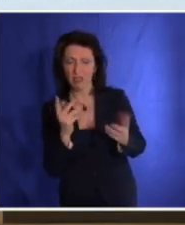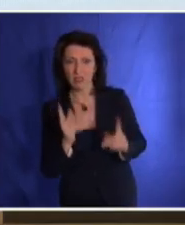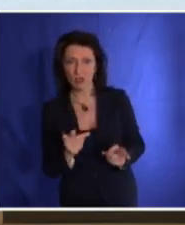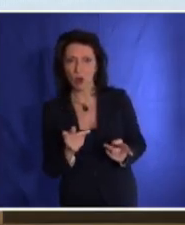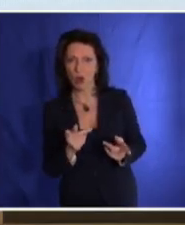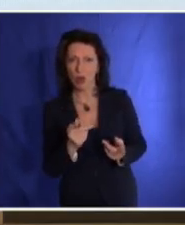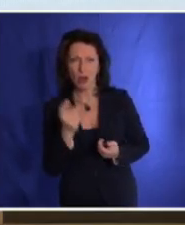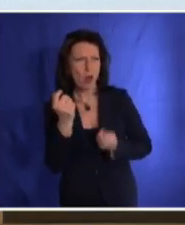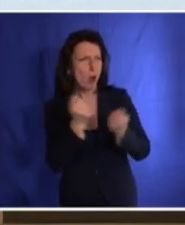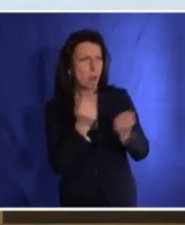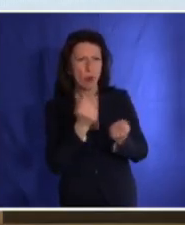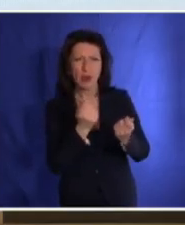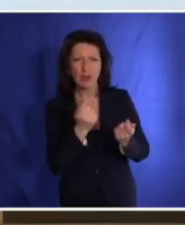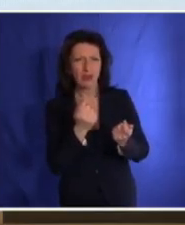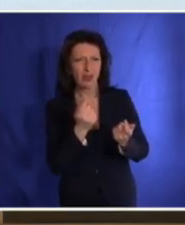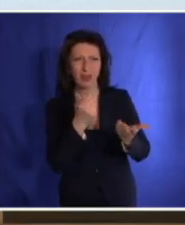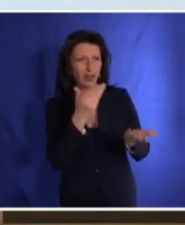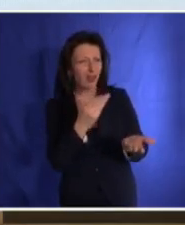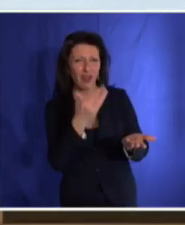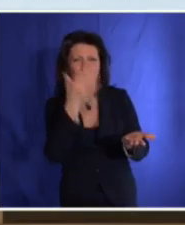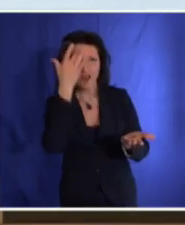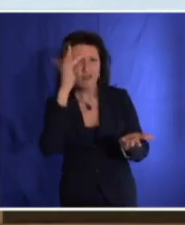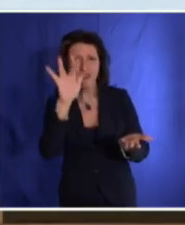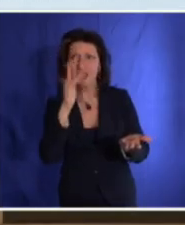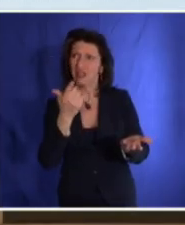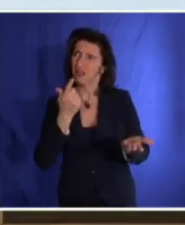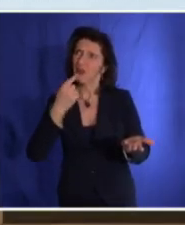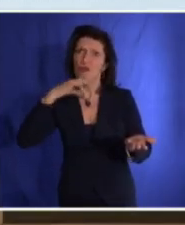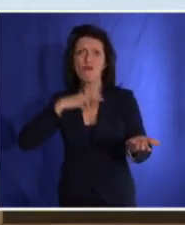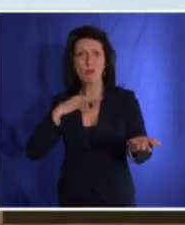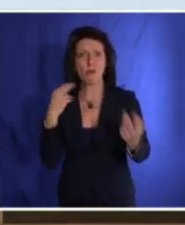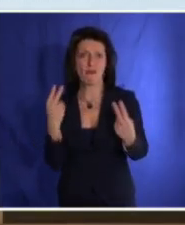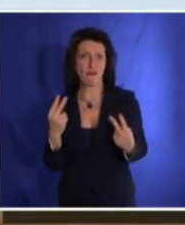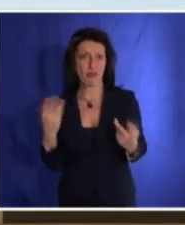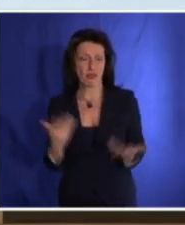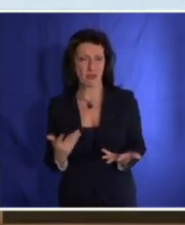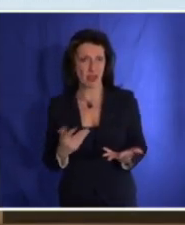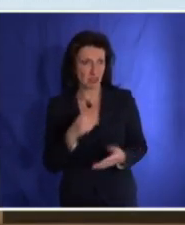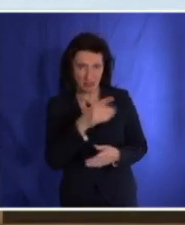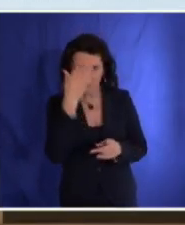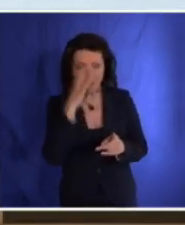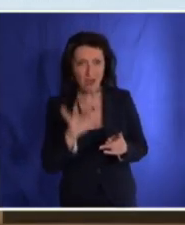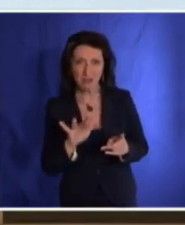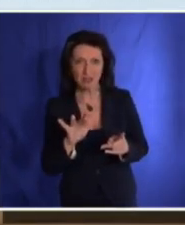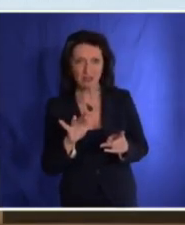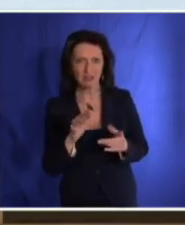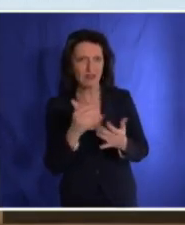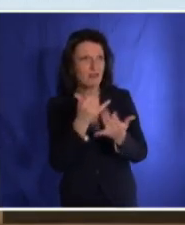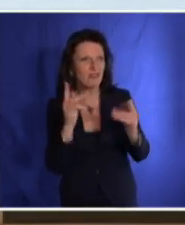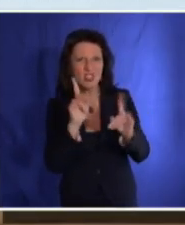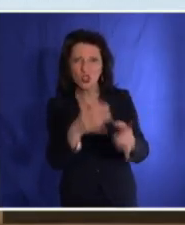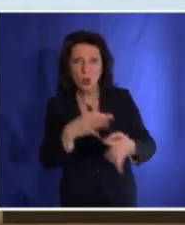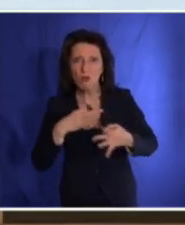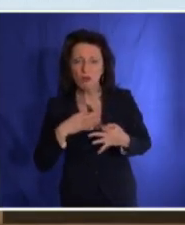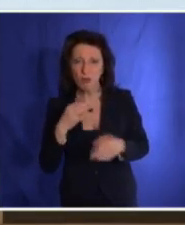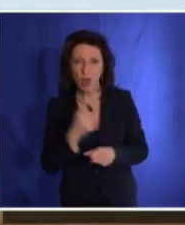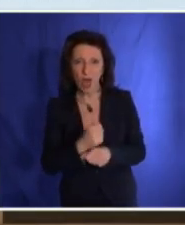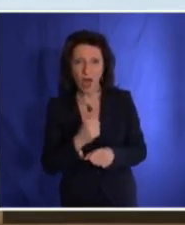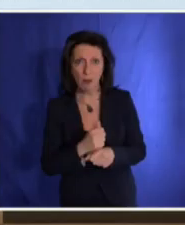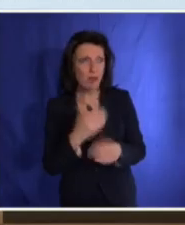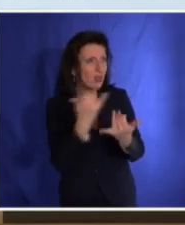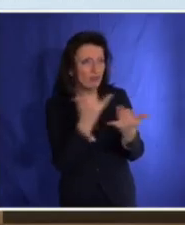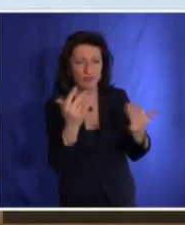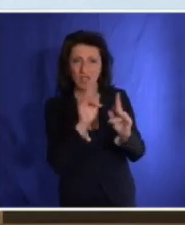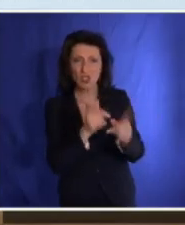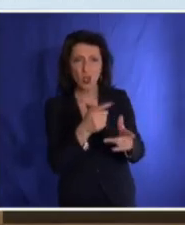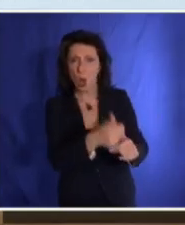Politiker verstehen, wenn sie nicht wissen, was mich beschäftigt? Wie sollen mir Politiker helfen, wenn sie nicht mehr spüren,